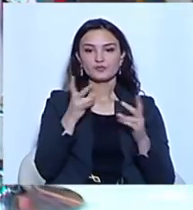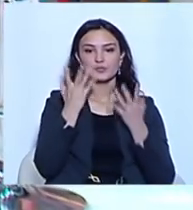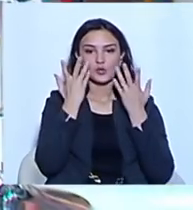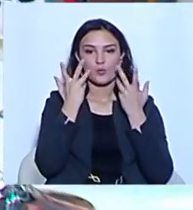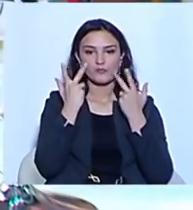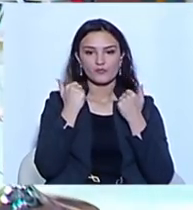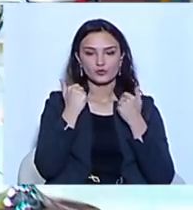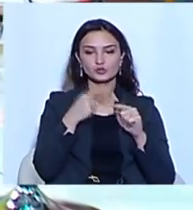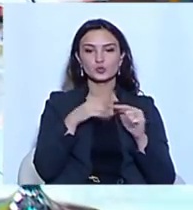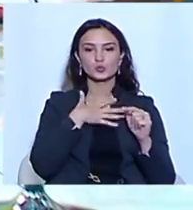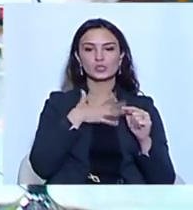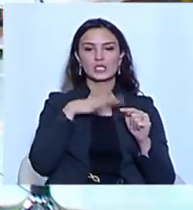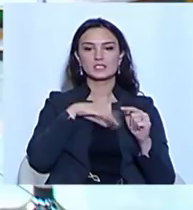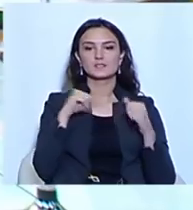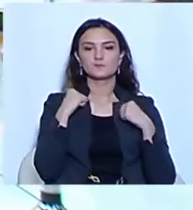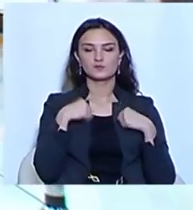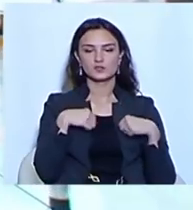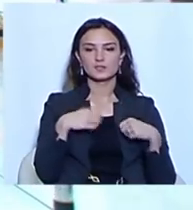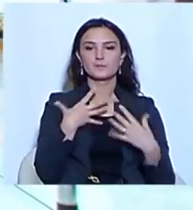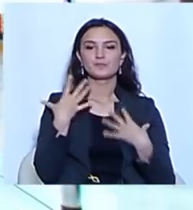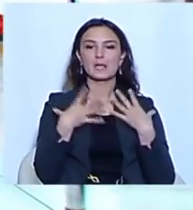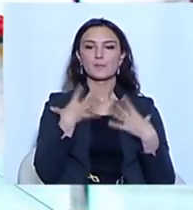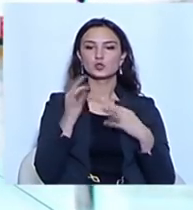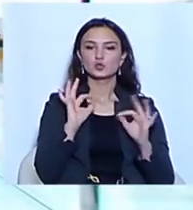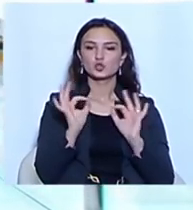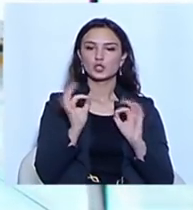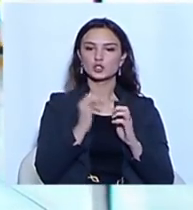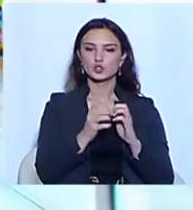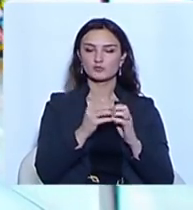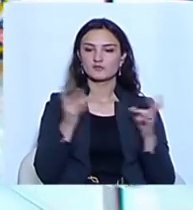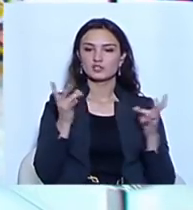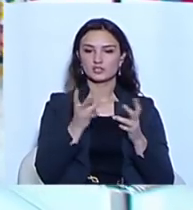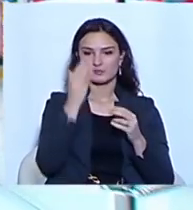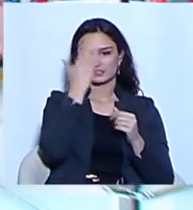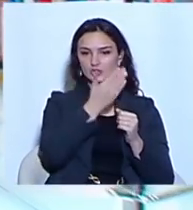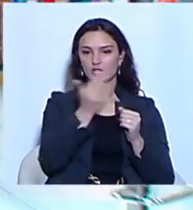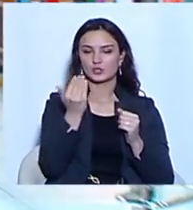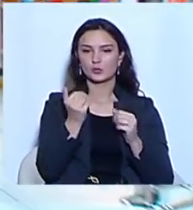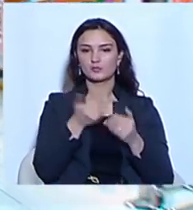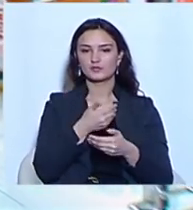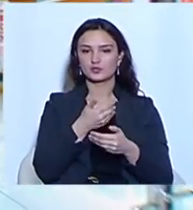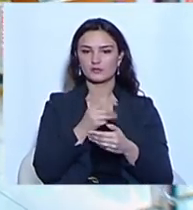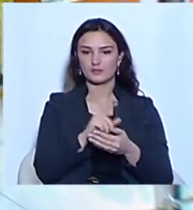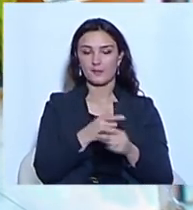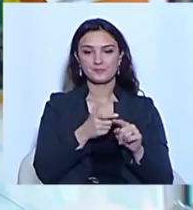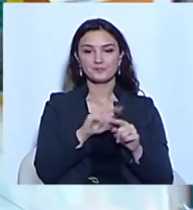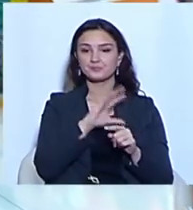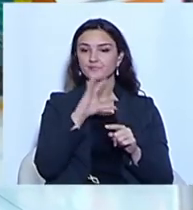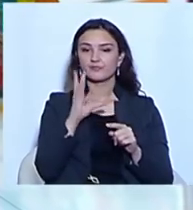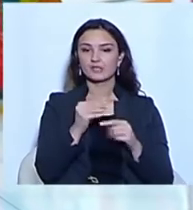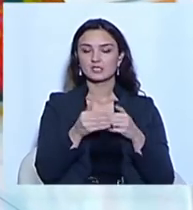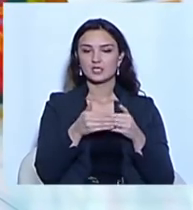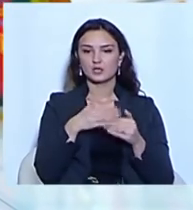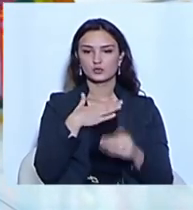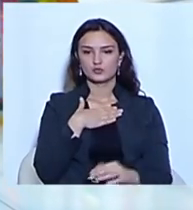კომფორტისთვის სულიერი სიმშვიდისთვის ემოციური წონასწორობისთვის სჭირდება საზოგადოებრივი ცხოვრება და ყველაზე